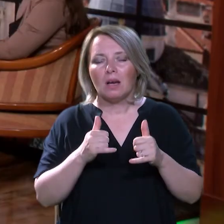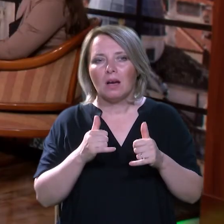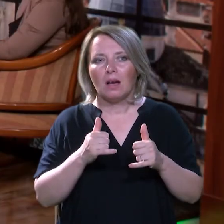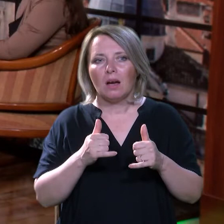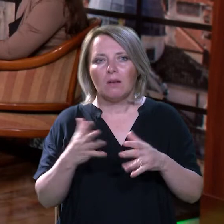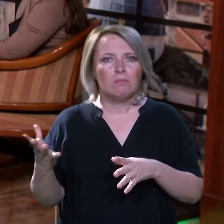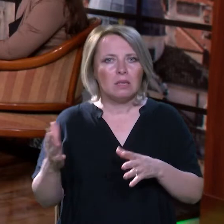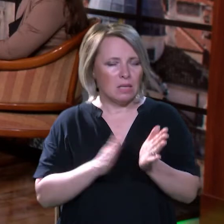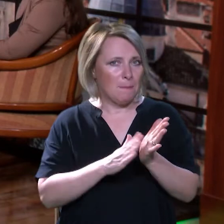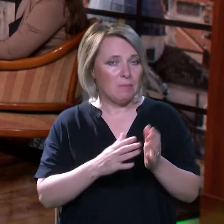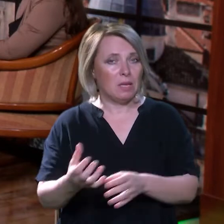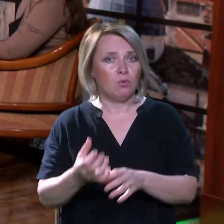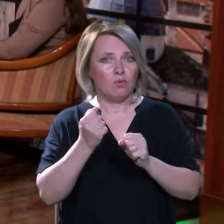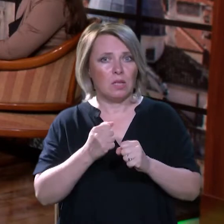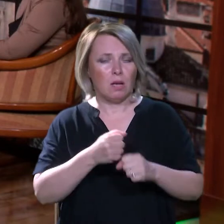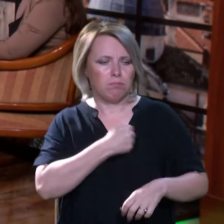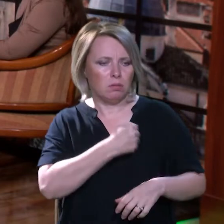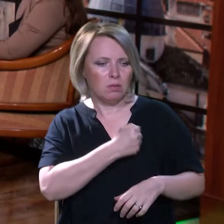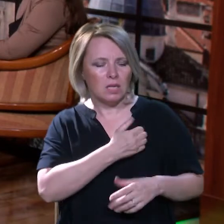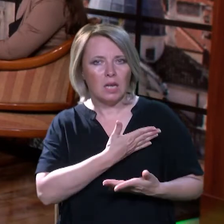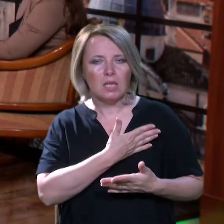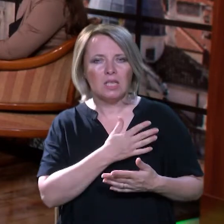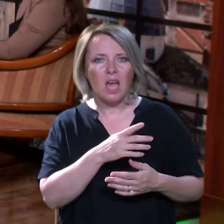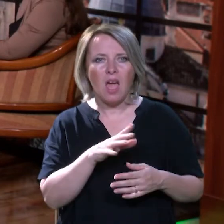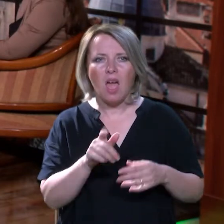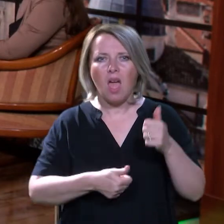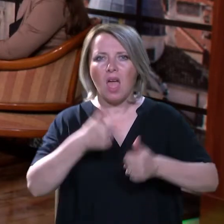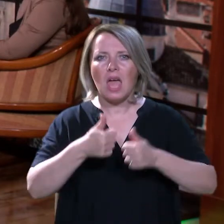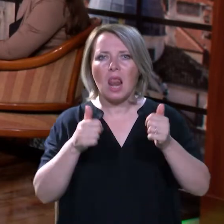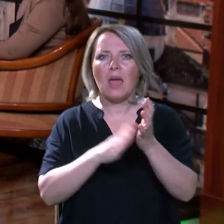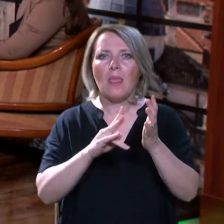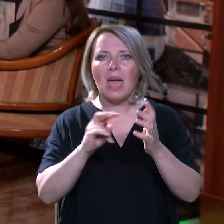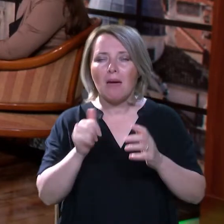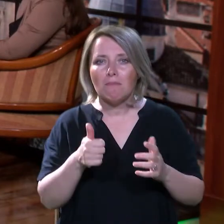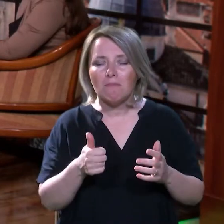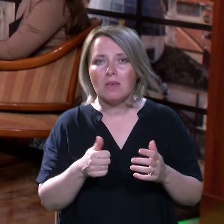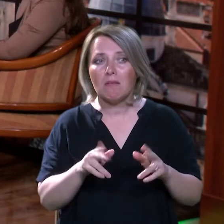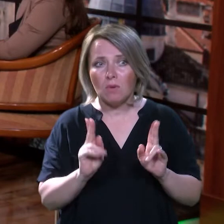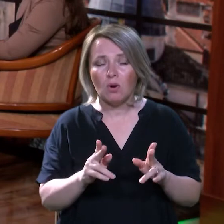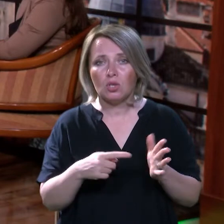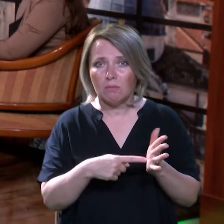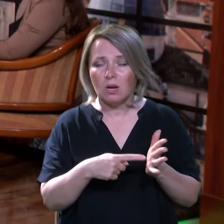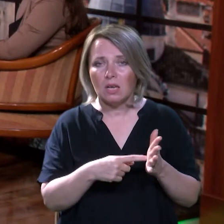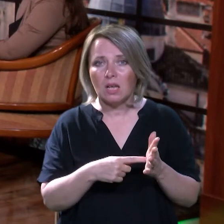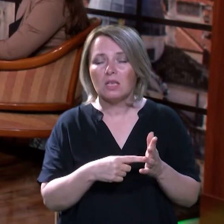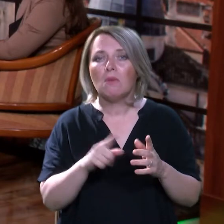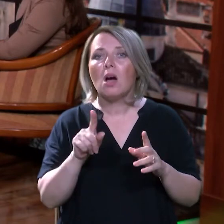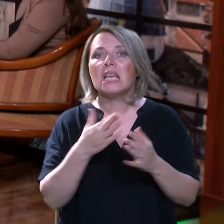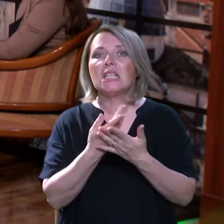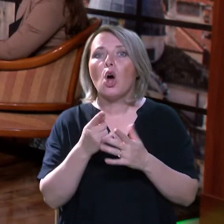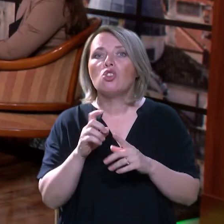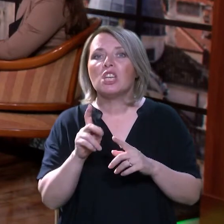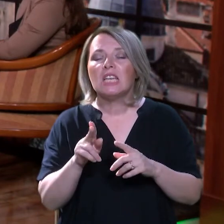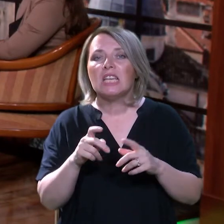nas uhvati nekakav nemir u tijelu bez nekog očitog razloga. Jednostavno to može značiti da smo izloženi